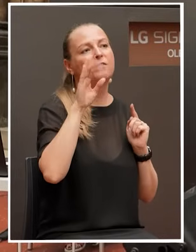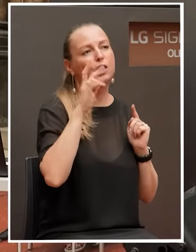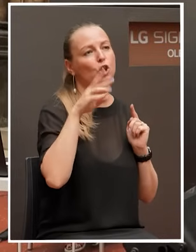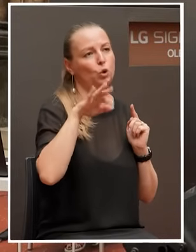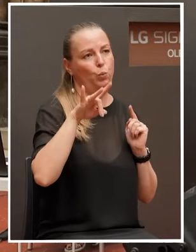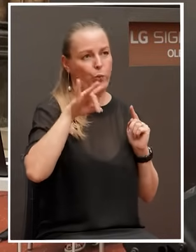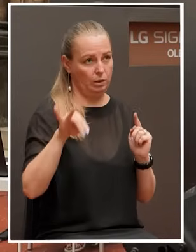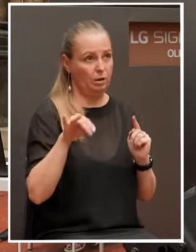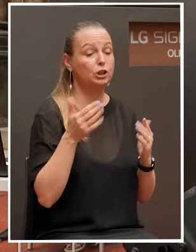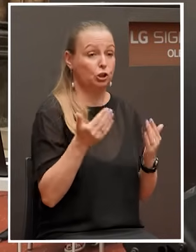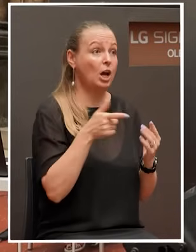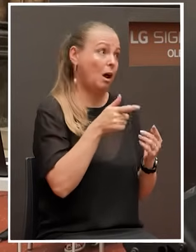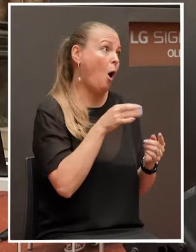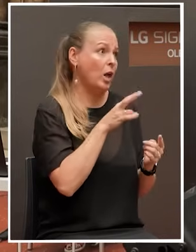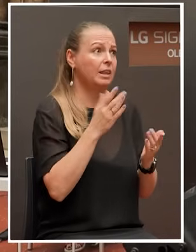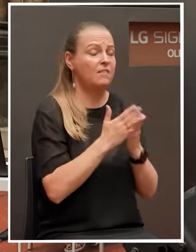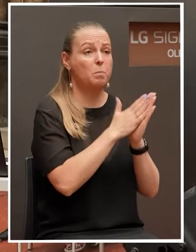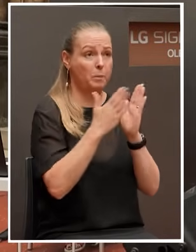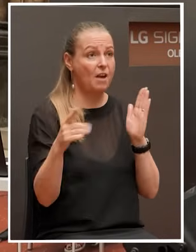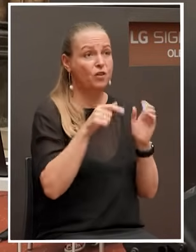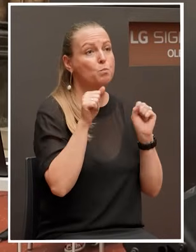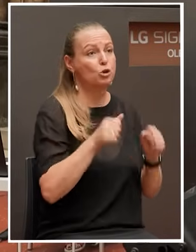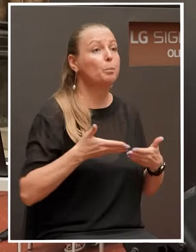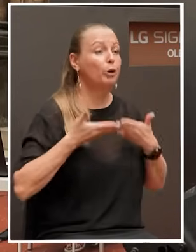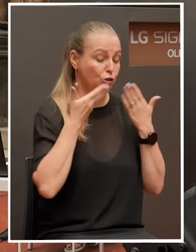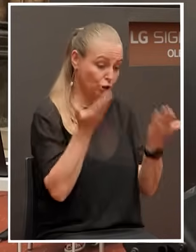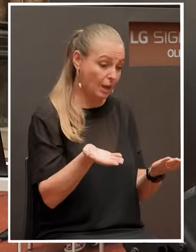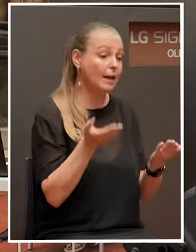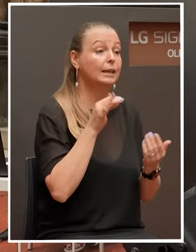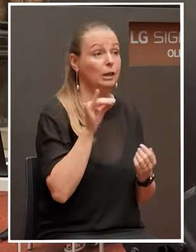вы их можете без труда прочесть. И Вентури